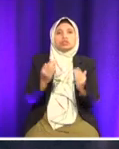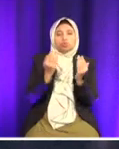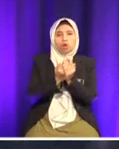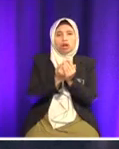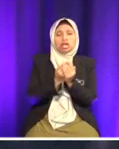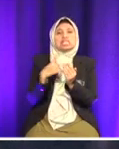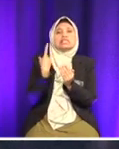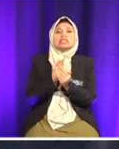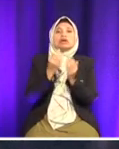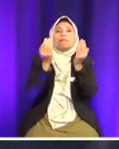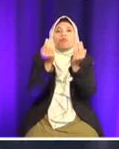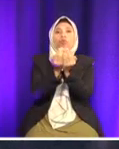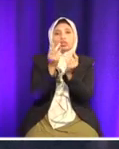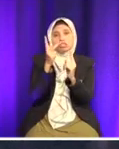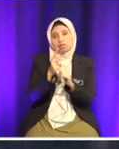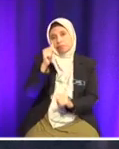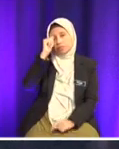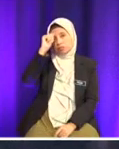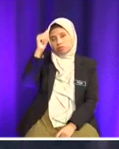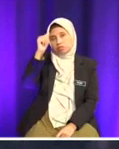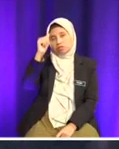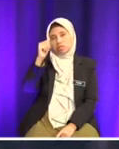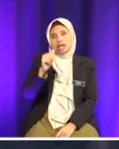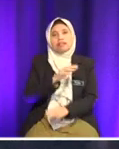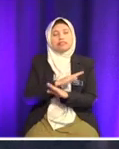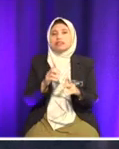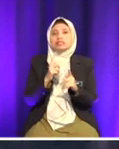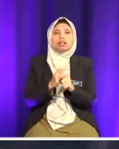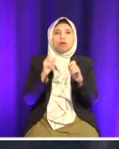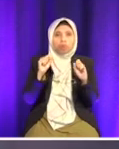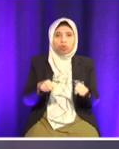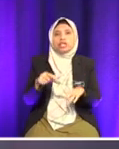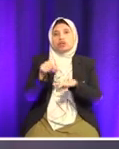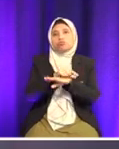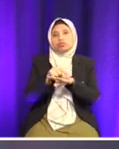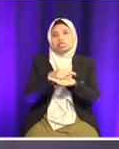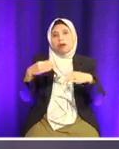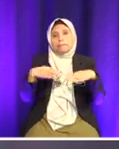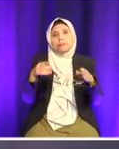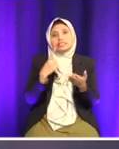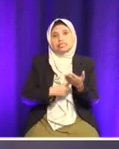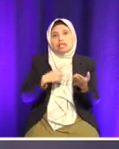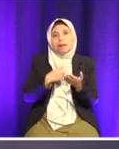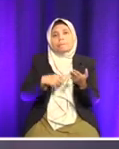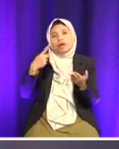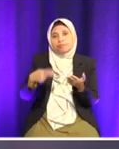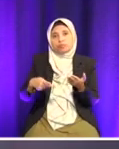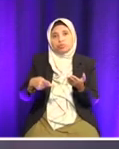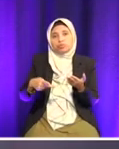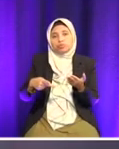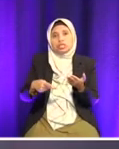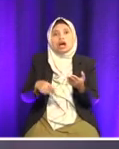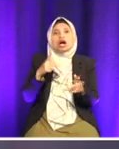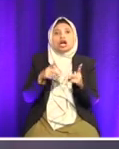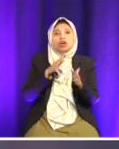kita memohon kepada Allah Subhanahu Wa Ta'ala doa ini dia tidak tetap bahasa apa yang kita doakan kepada Allah kita minta kepada Allah ya kita